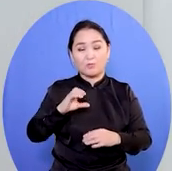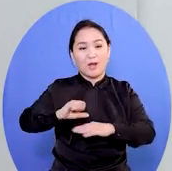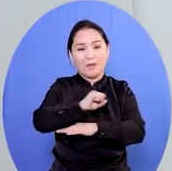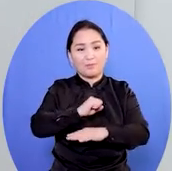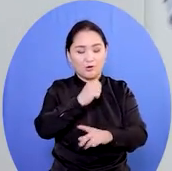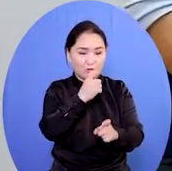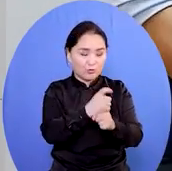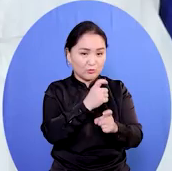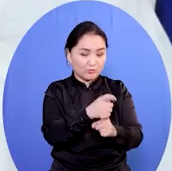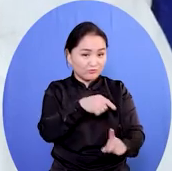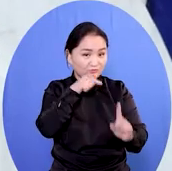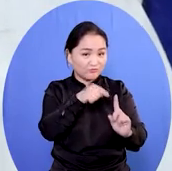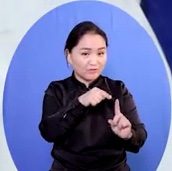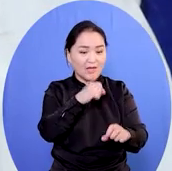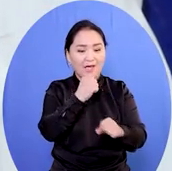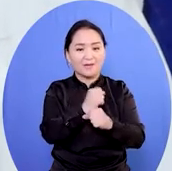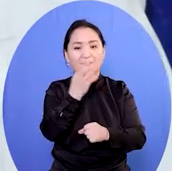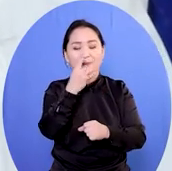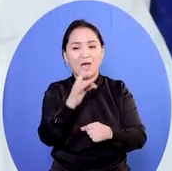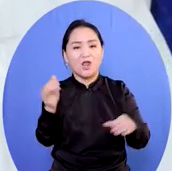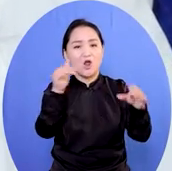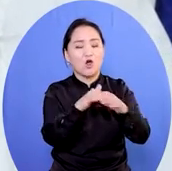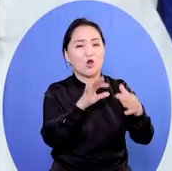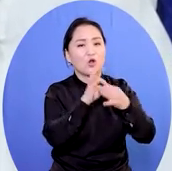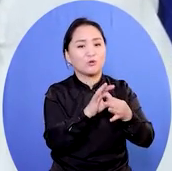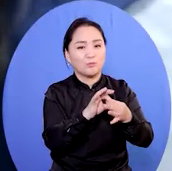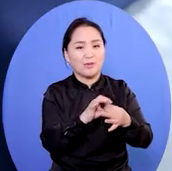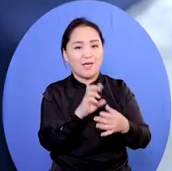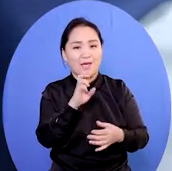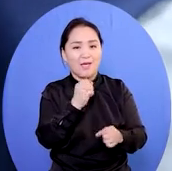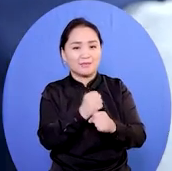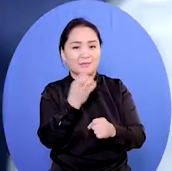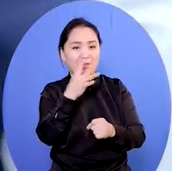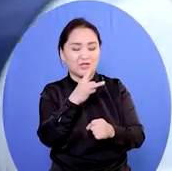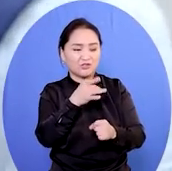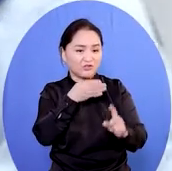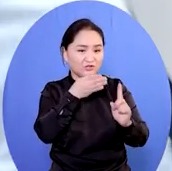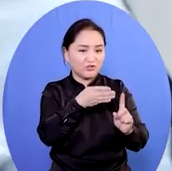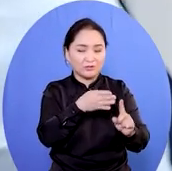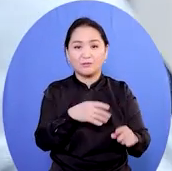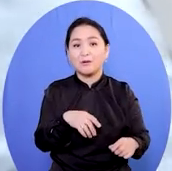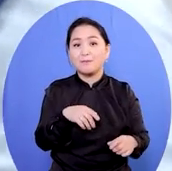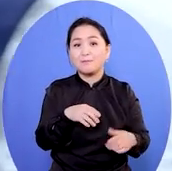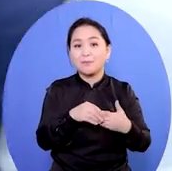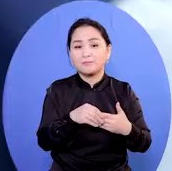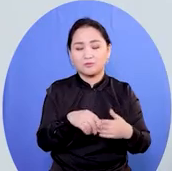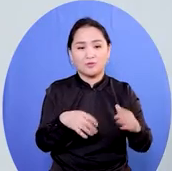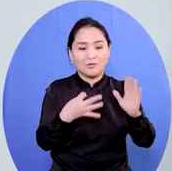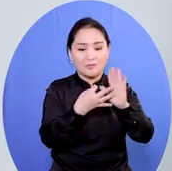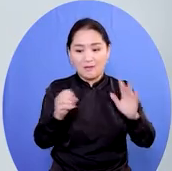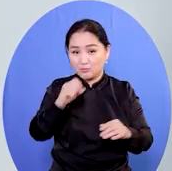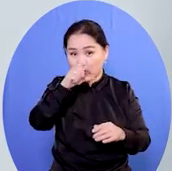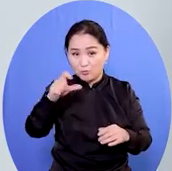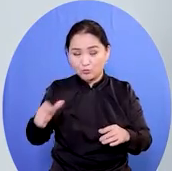газраар хөдөлмөрийн чиглэлээр буюу ажлын байрны зуучлуулах, ажлын байрны чиг баримжаа олгох зэрэг үйлчилгээнд 800 гаруй хөдөлмөрийн насны